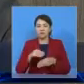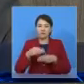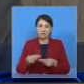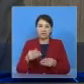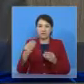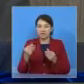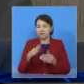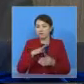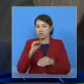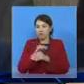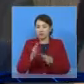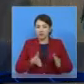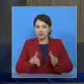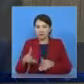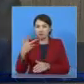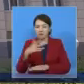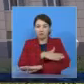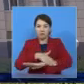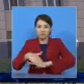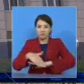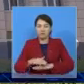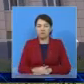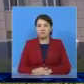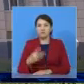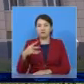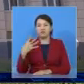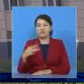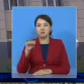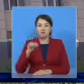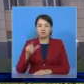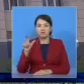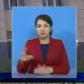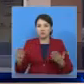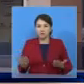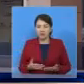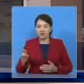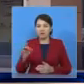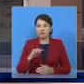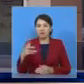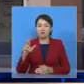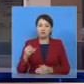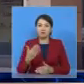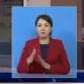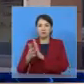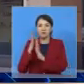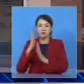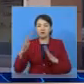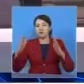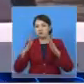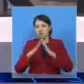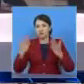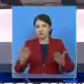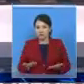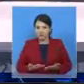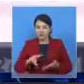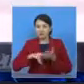выделены деньги, чтобы положить асфальт на 3 улицах. Из 24 тысяч человек, проживающих в районе, более 300 стоят в очереди на получение жилья.